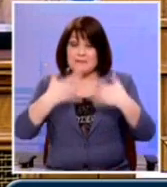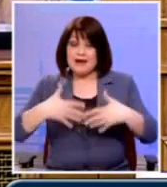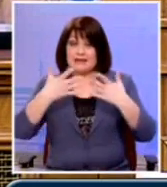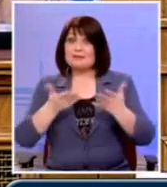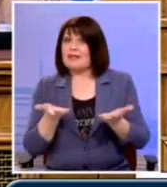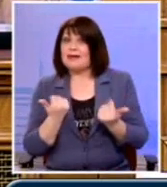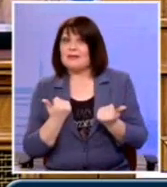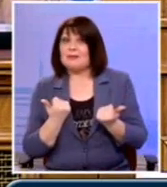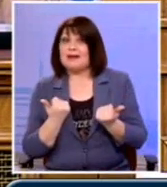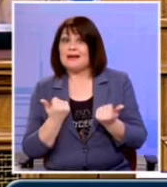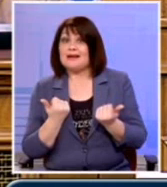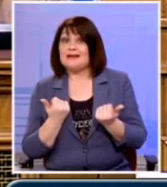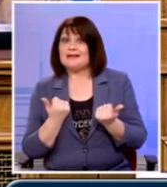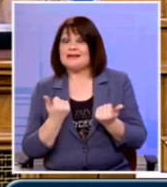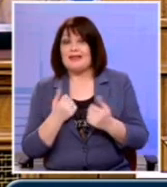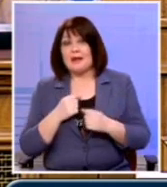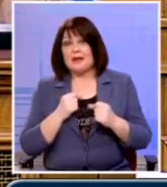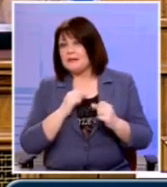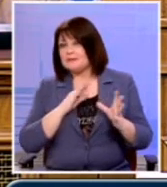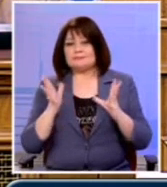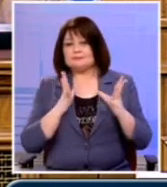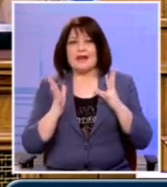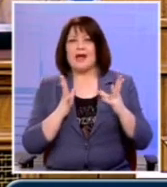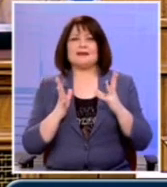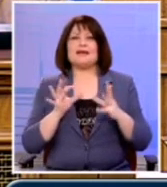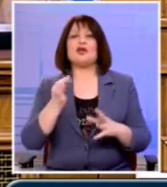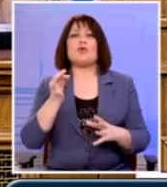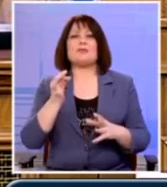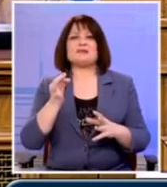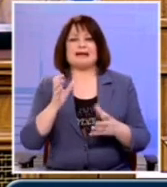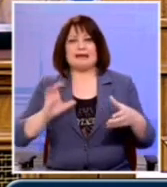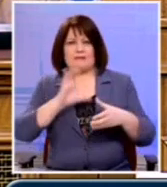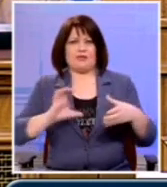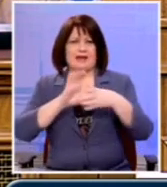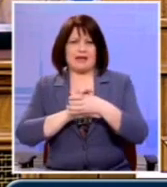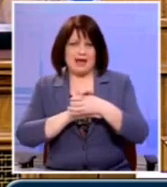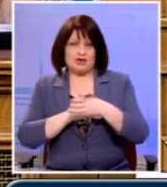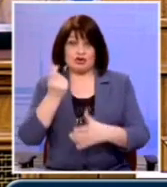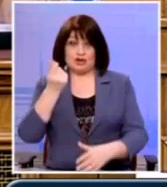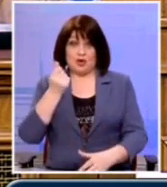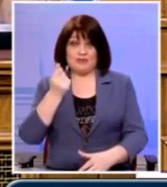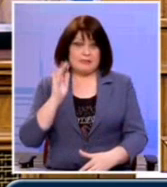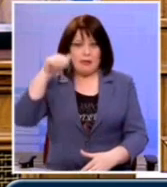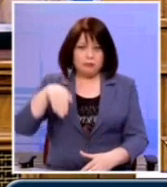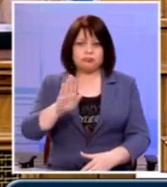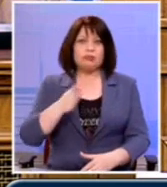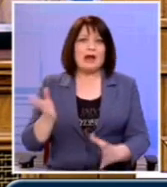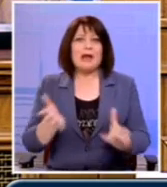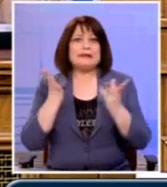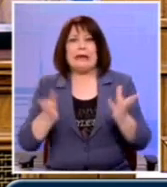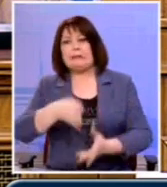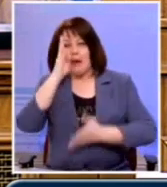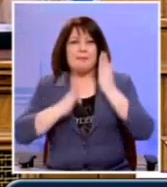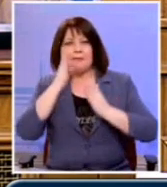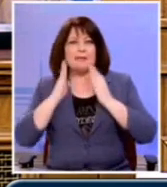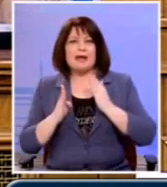εκείνους απόσβεσης κρατασμών που είναι απαραίτητοι σε μια νομισματική ένωση, έτσι ώστε όταν έρθουν οι κρατασμοί να μην έχουμε